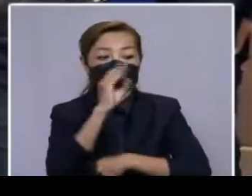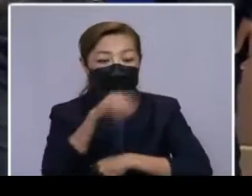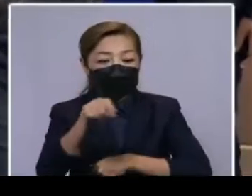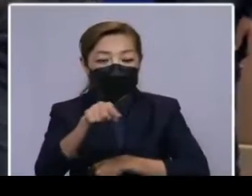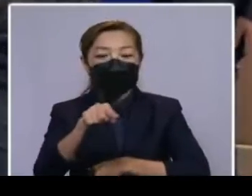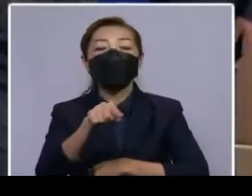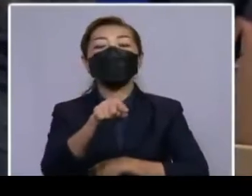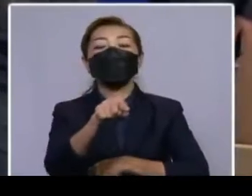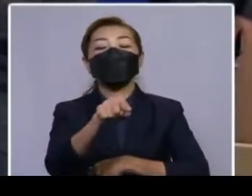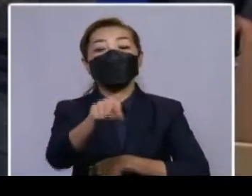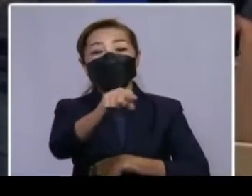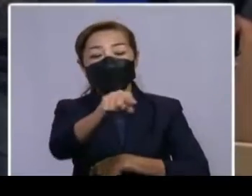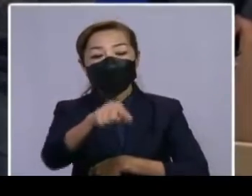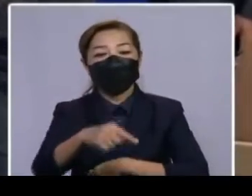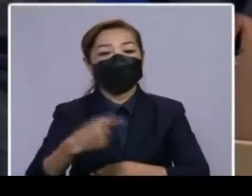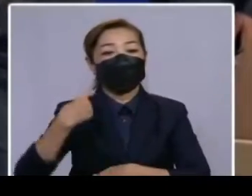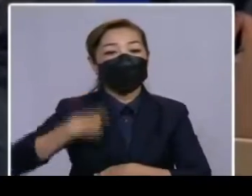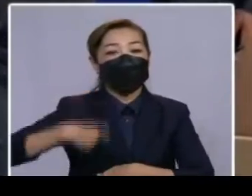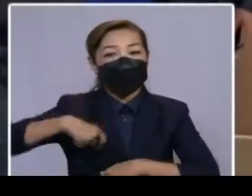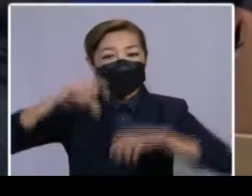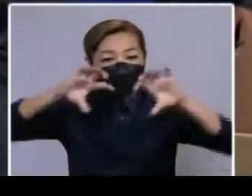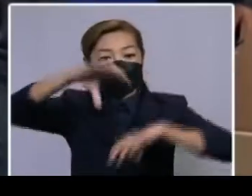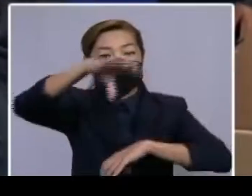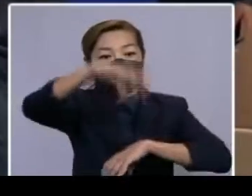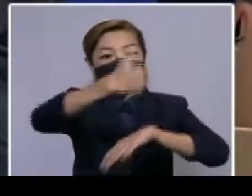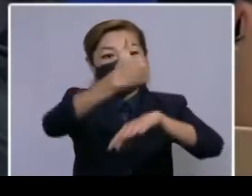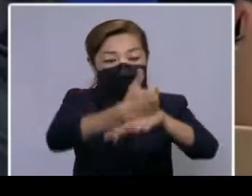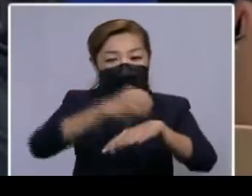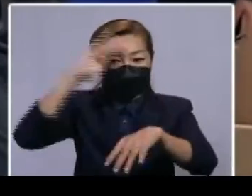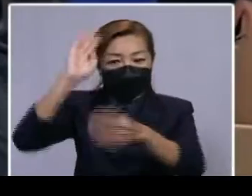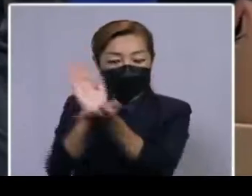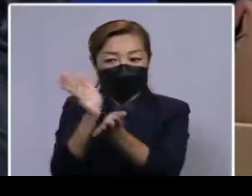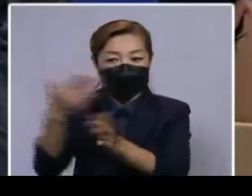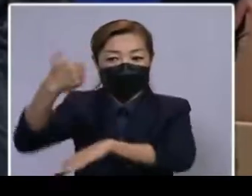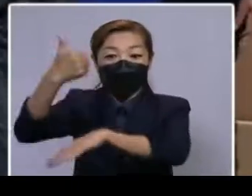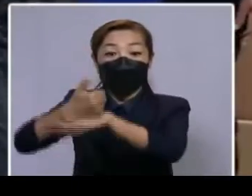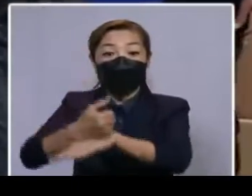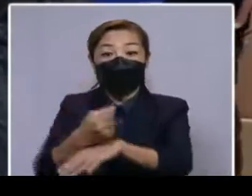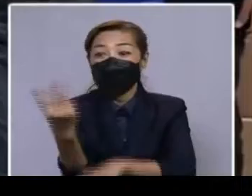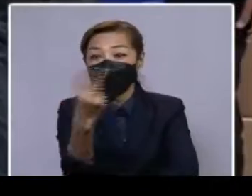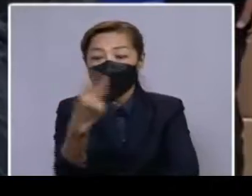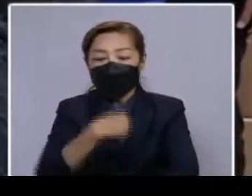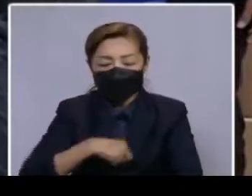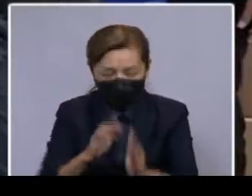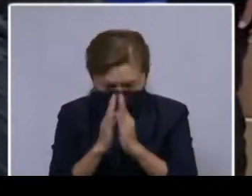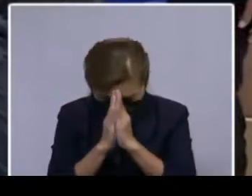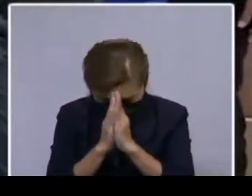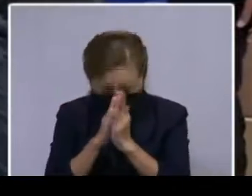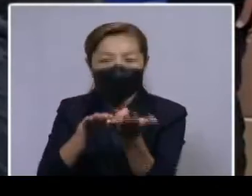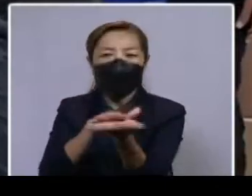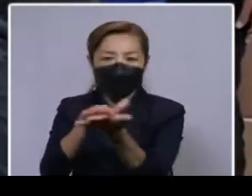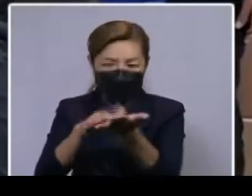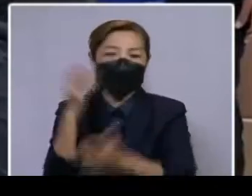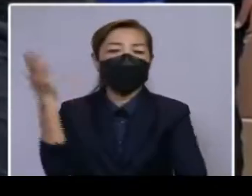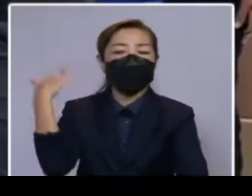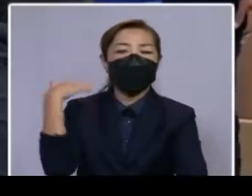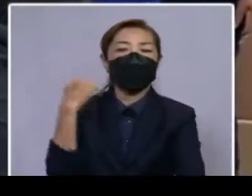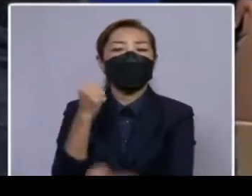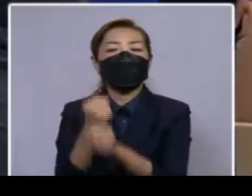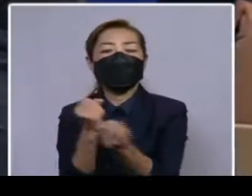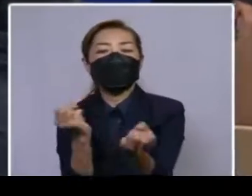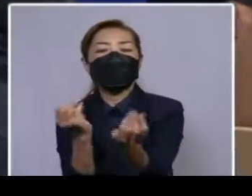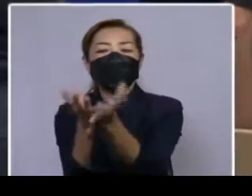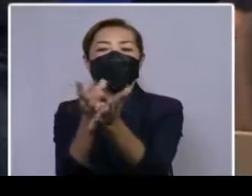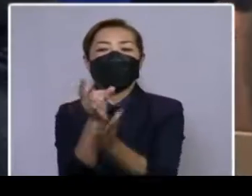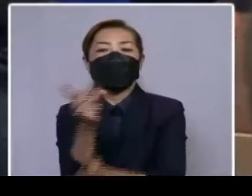มือไหว้ขอโทษทางอธิบดีอัยการแล้วก็ผบ.ตรที่ไปกระทำการล่วงเกินต่อคณะทำงานก็ต้องยอมรับ